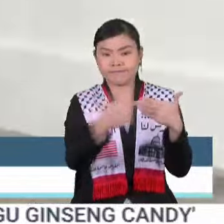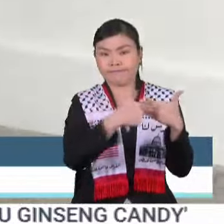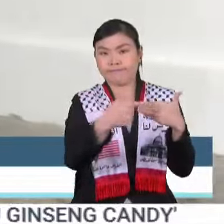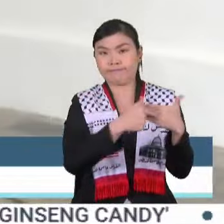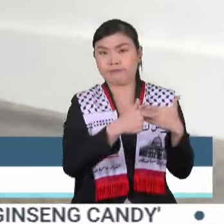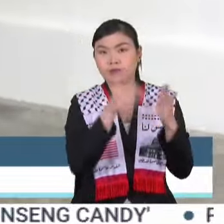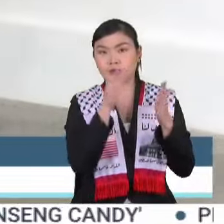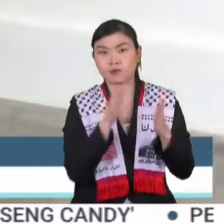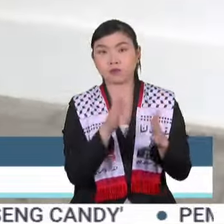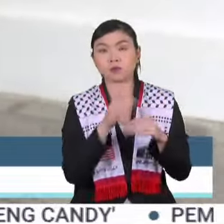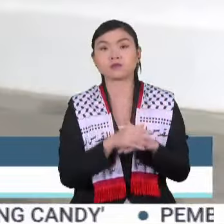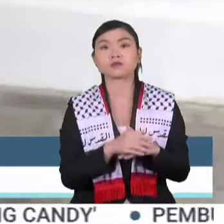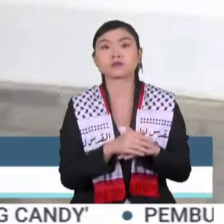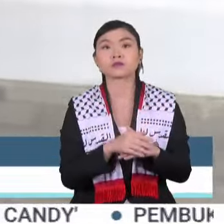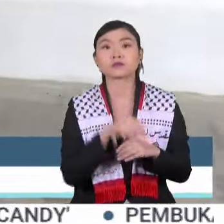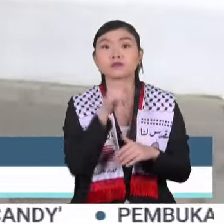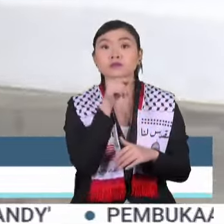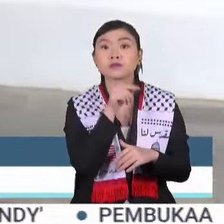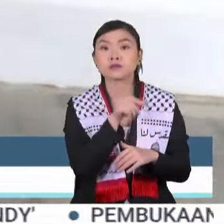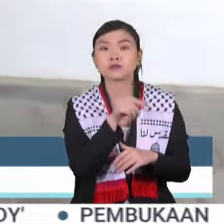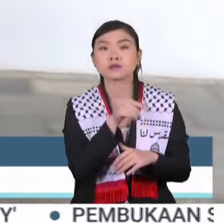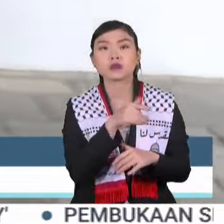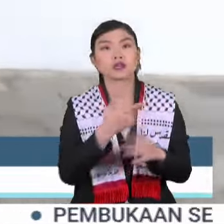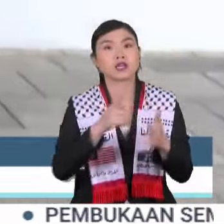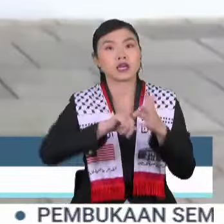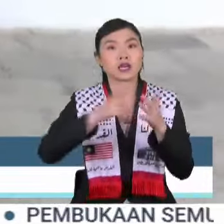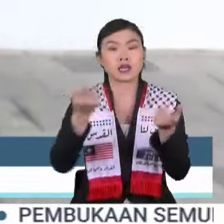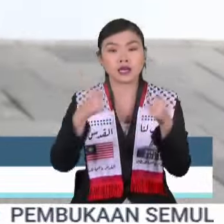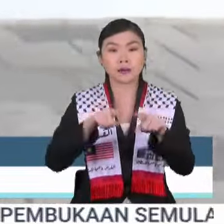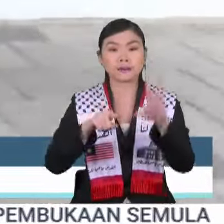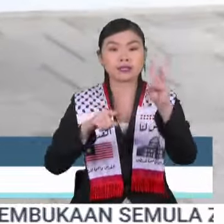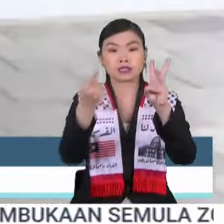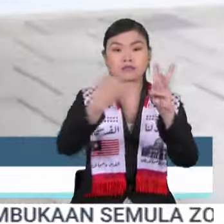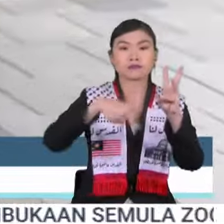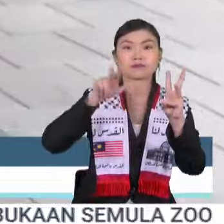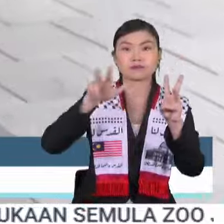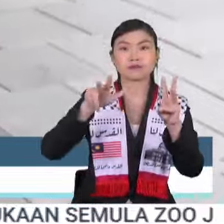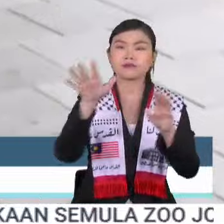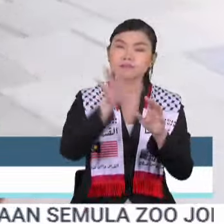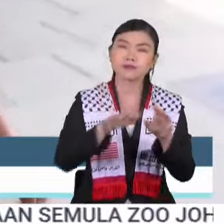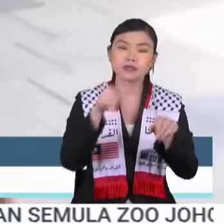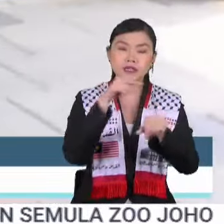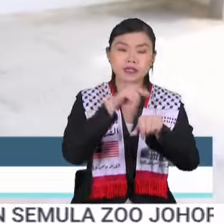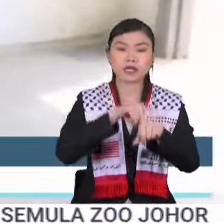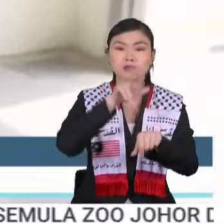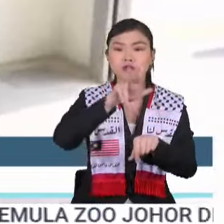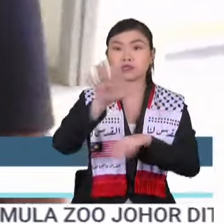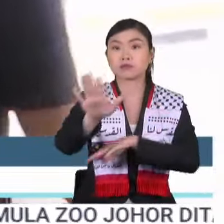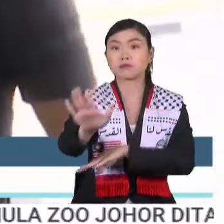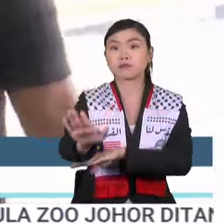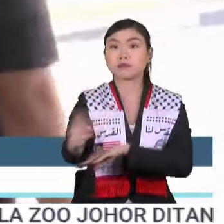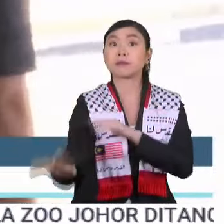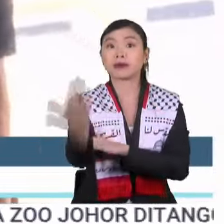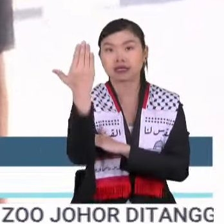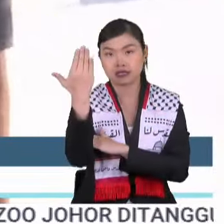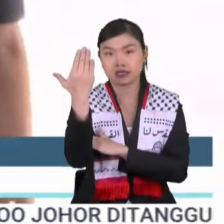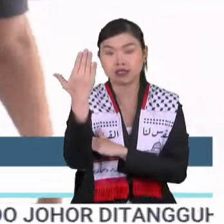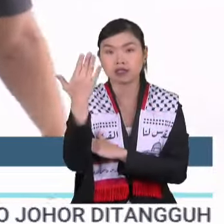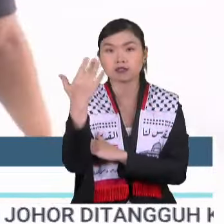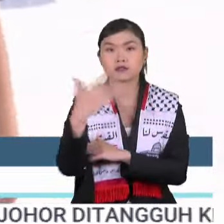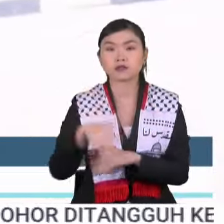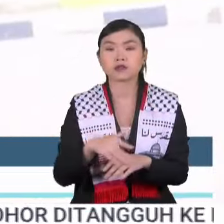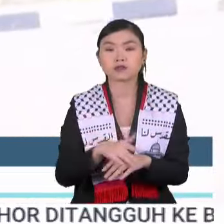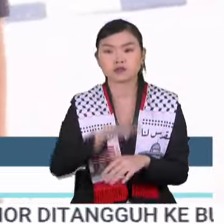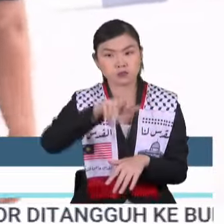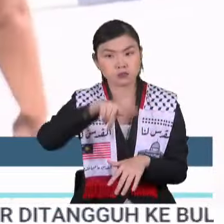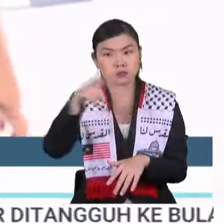tertuduh didapati melakukan perbuatan itu pada 6 Mac lalu sekitar pukul 3:26 pagi dan hanya disedari pengadu yang juga